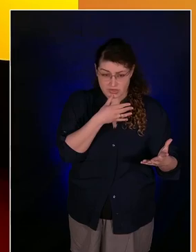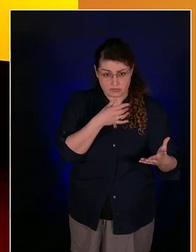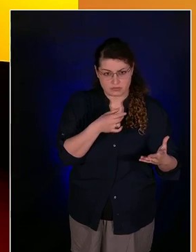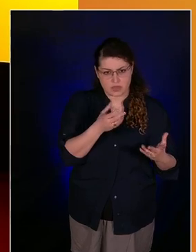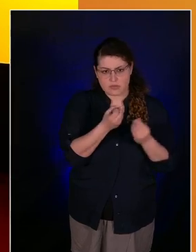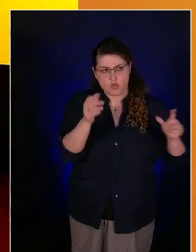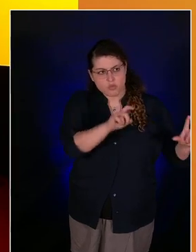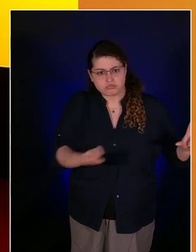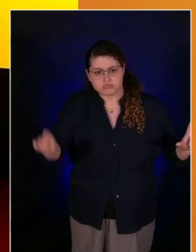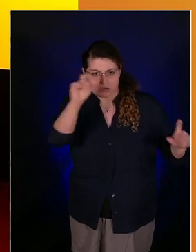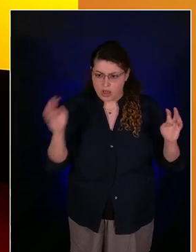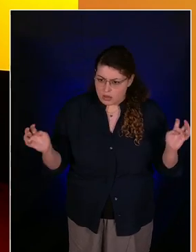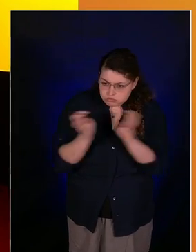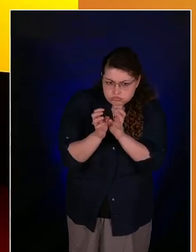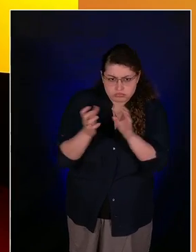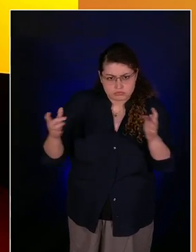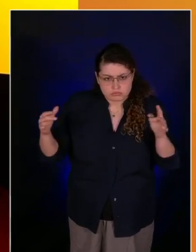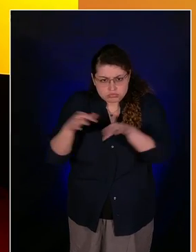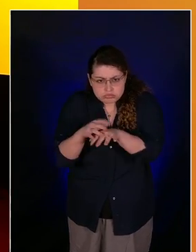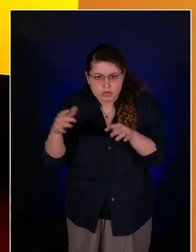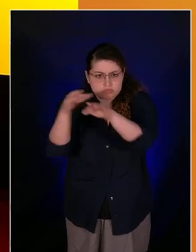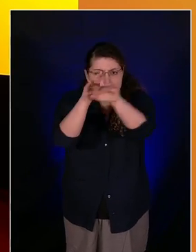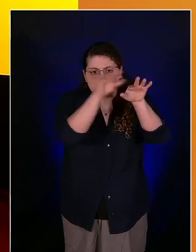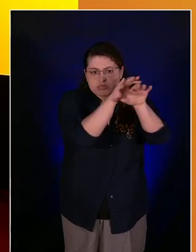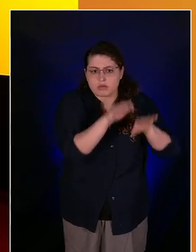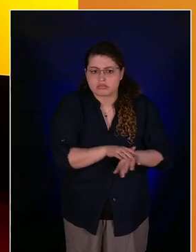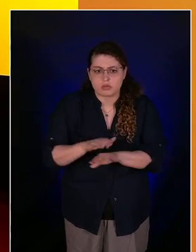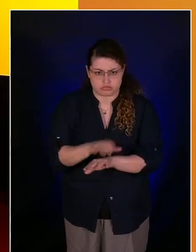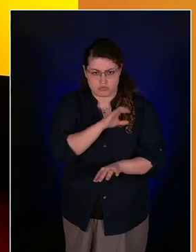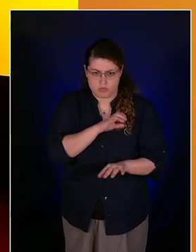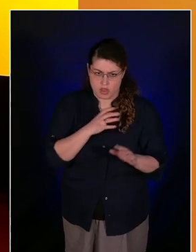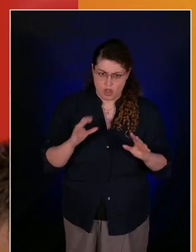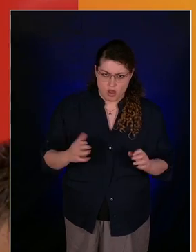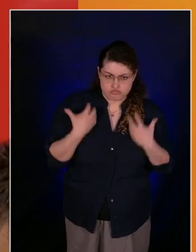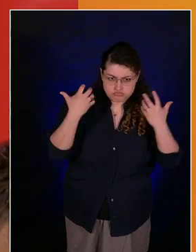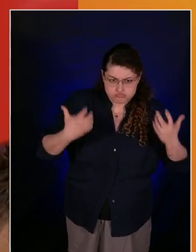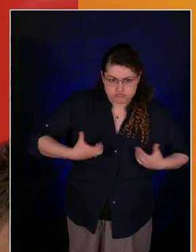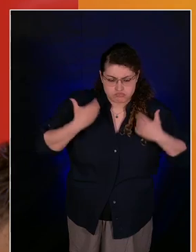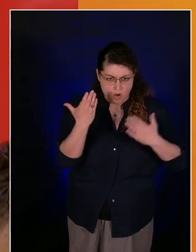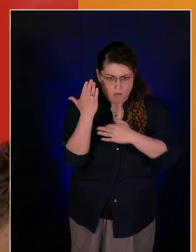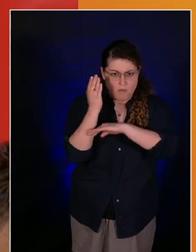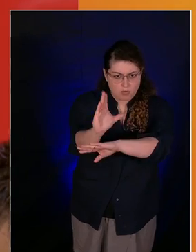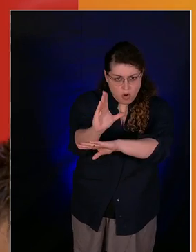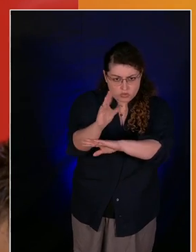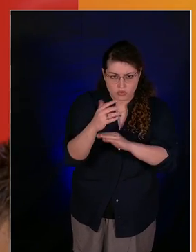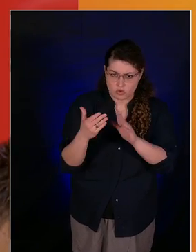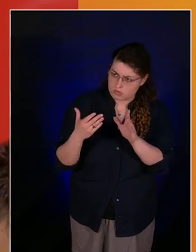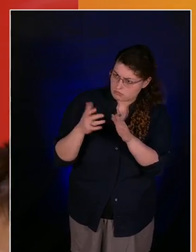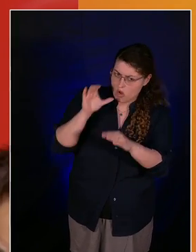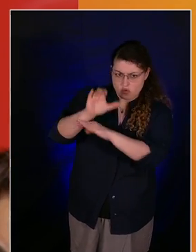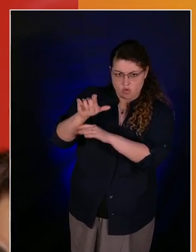un peu partout ce soir pour pour grogier et crier contre la répression